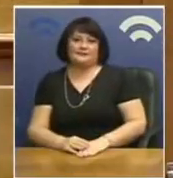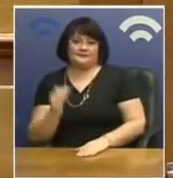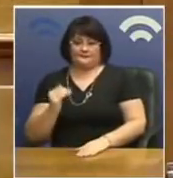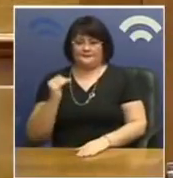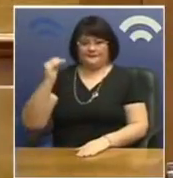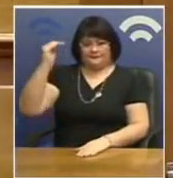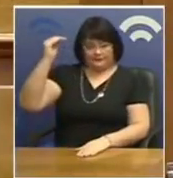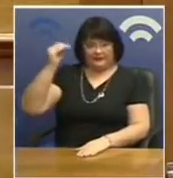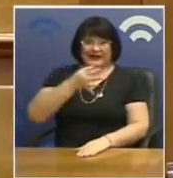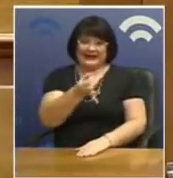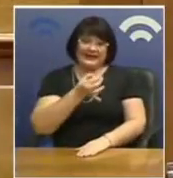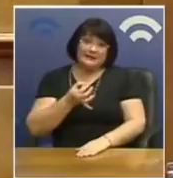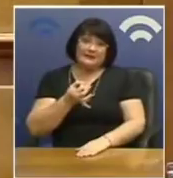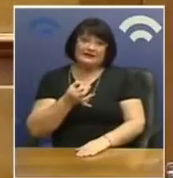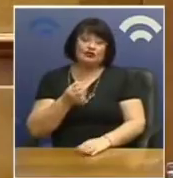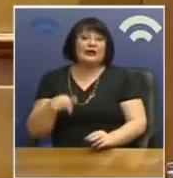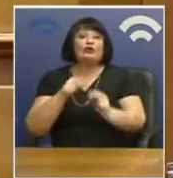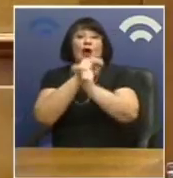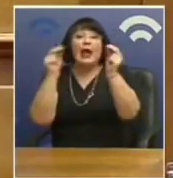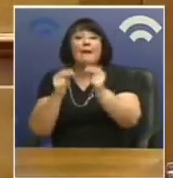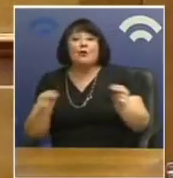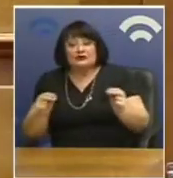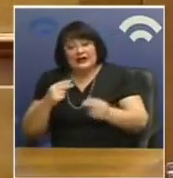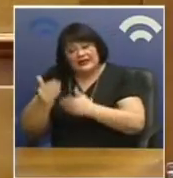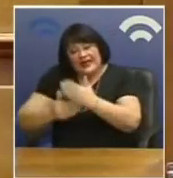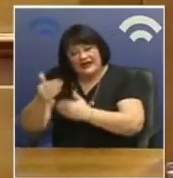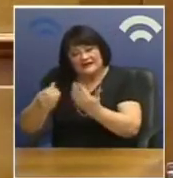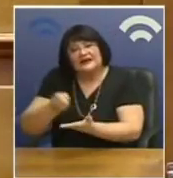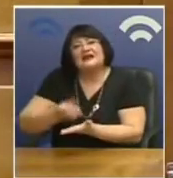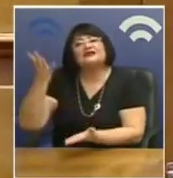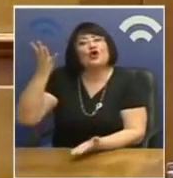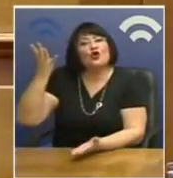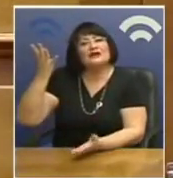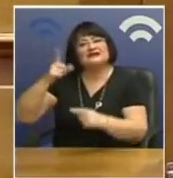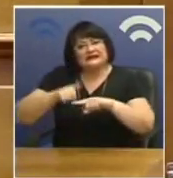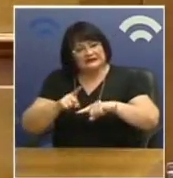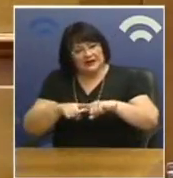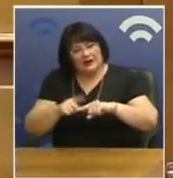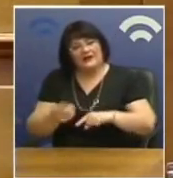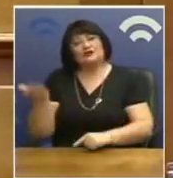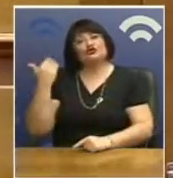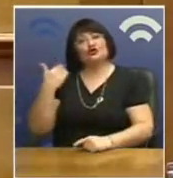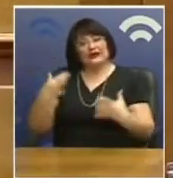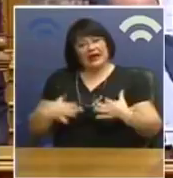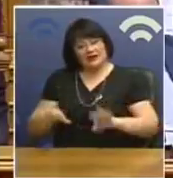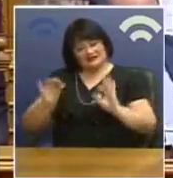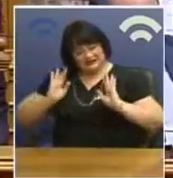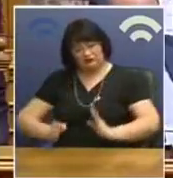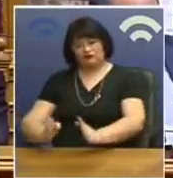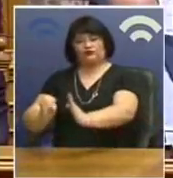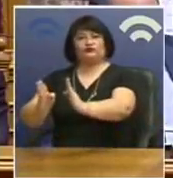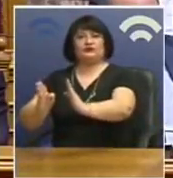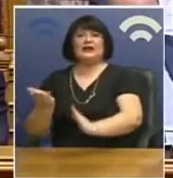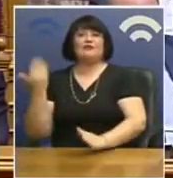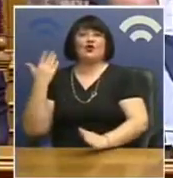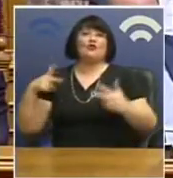χωρών είναι αποτέλεσμα της διαδικασίας αξιολόγησης της χώρας που είχε ξεκινήσει και δρομολογηθεί από την